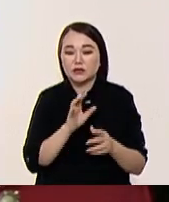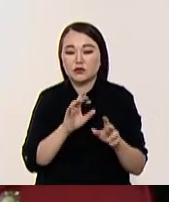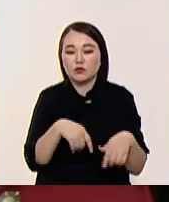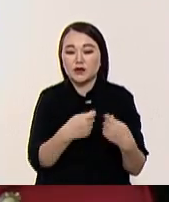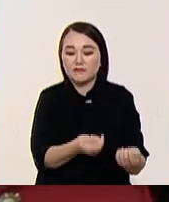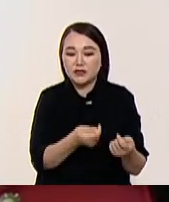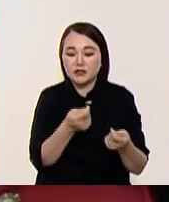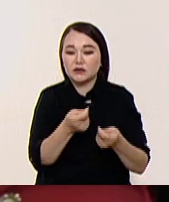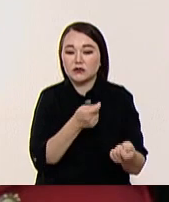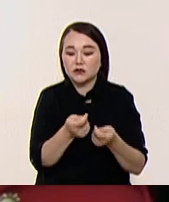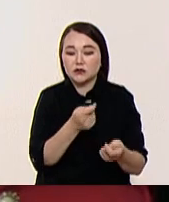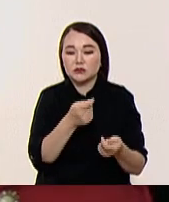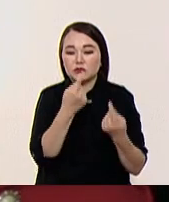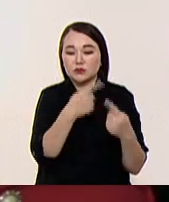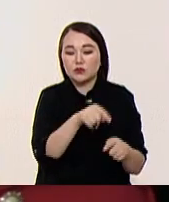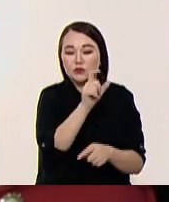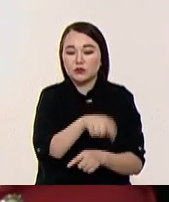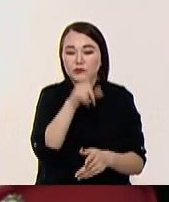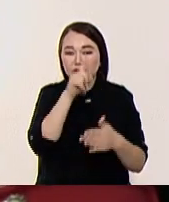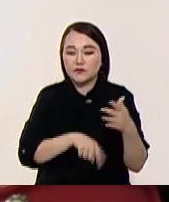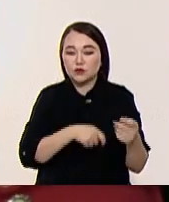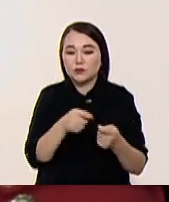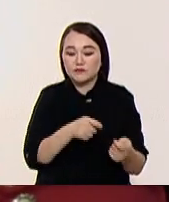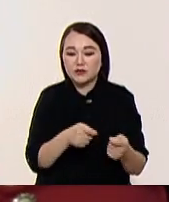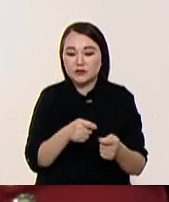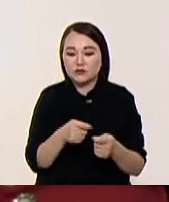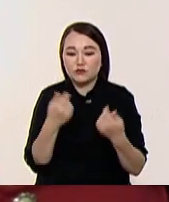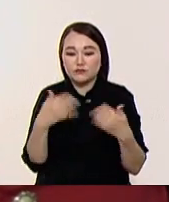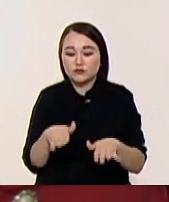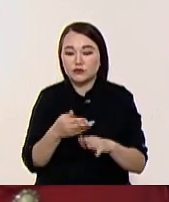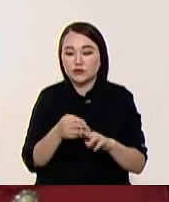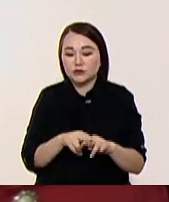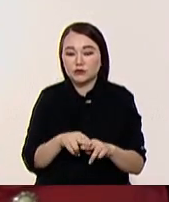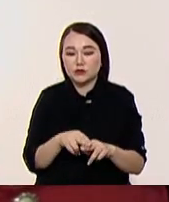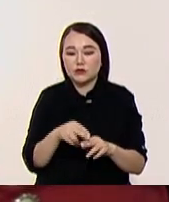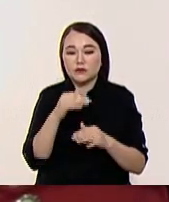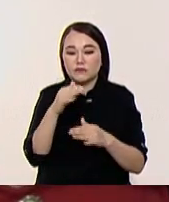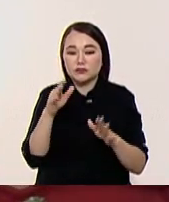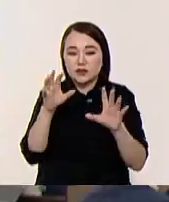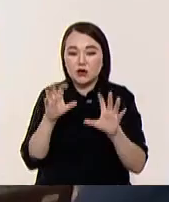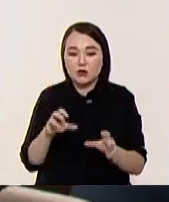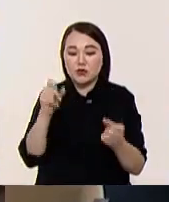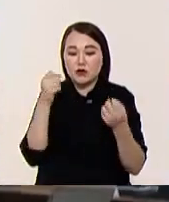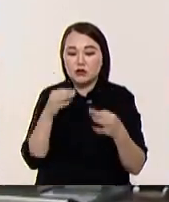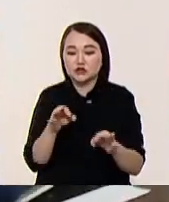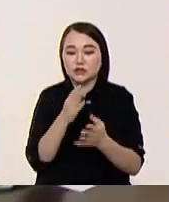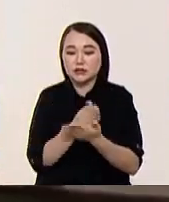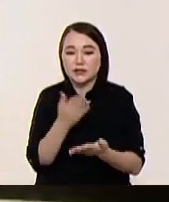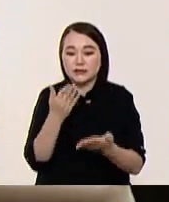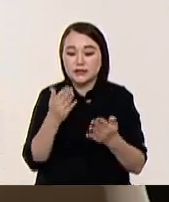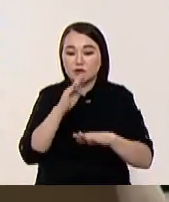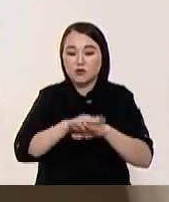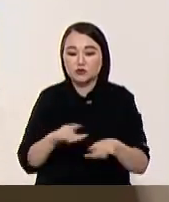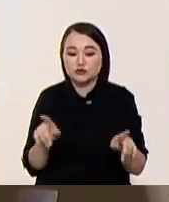управление соответствующих тех людей, доверительное управление. И все, я думаю, это в рамках законодательства. Если есть доказательства